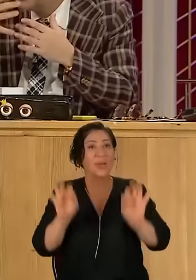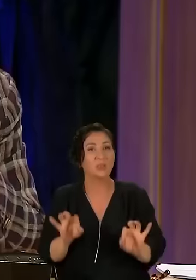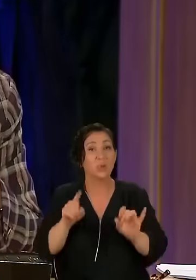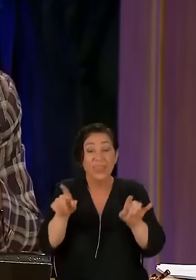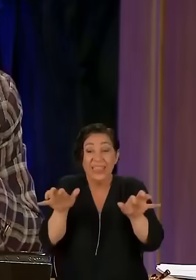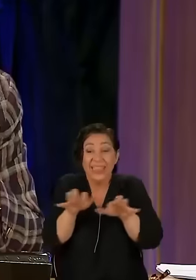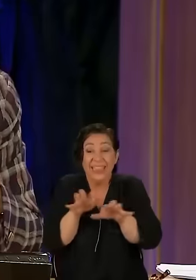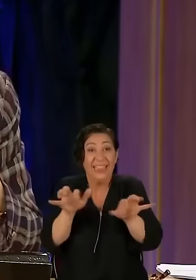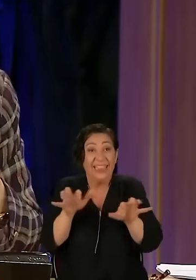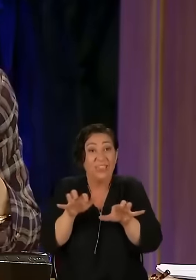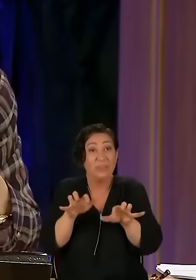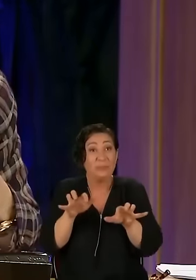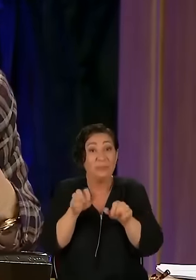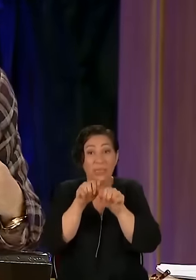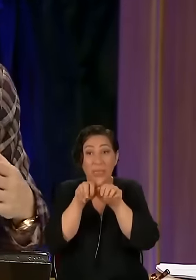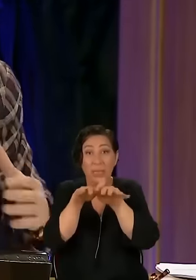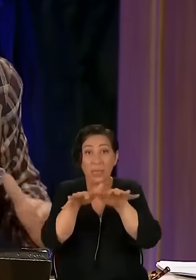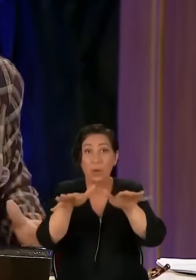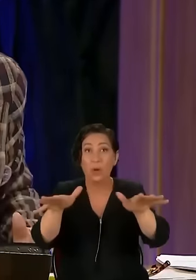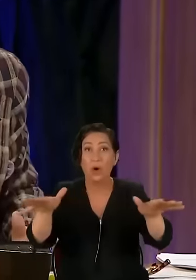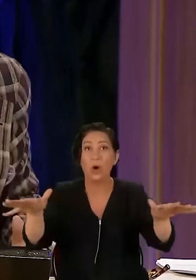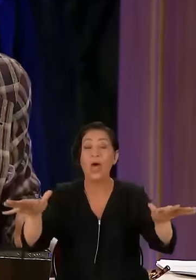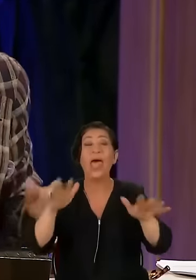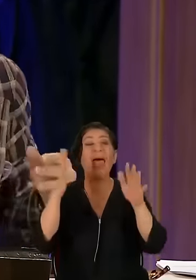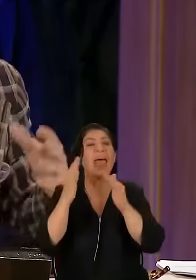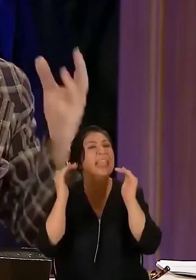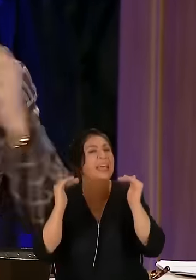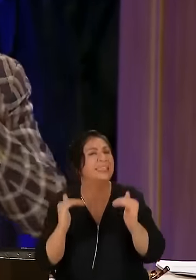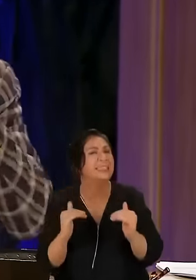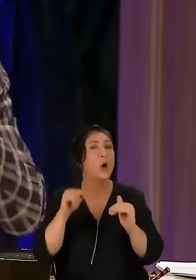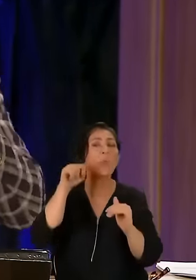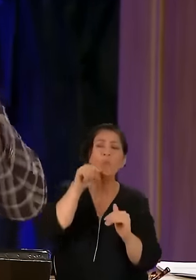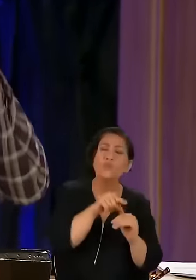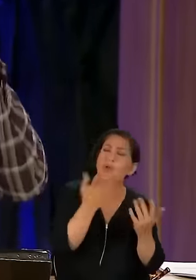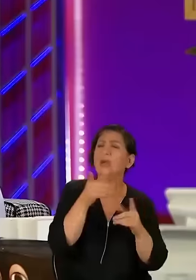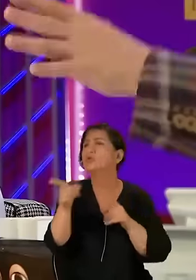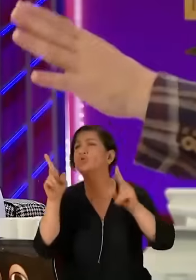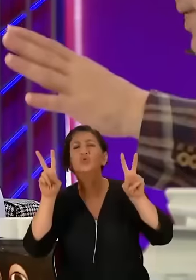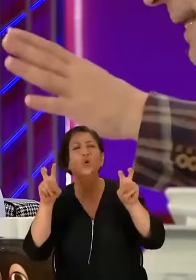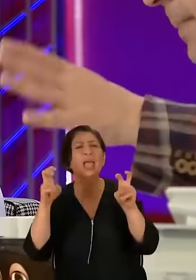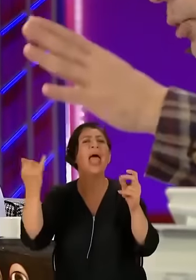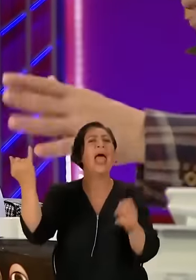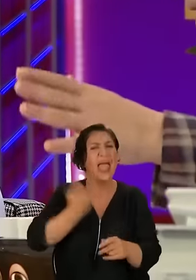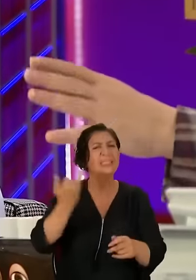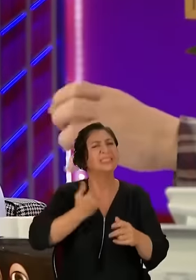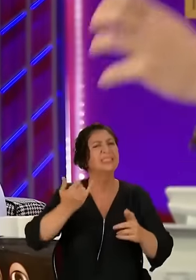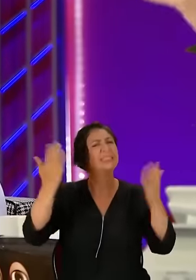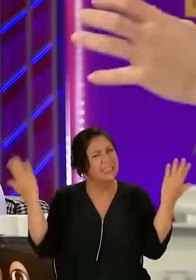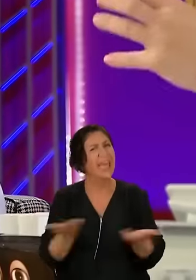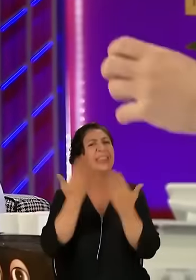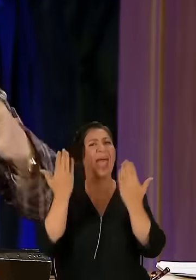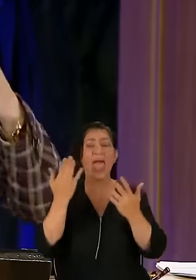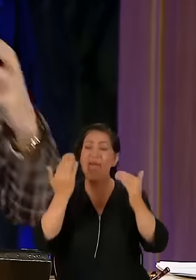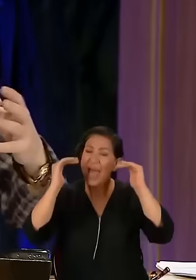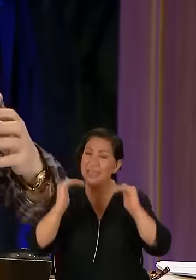Ve bu titreşim yayılıyor. En azından şu ya da bu konuda eleştirilse de bu insanlar